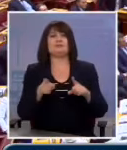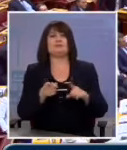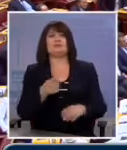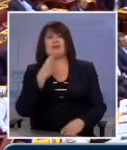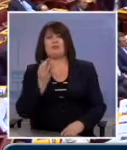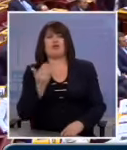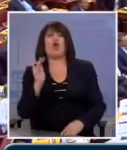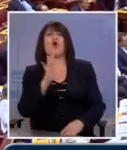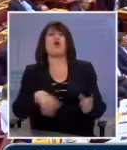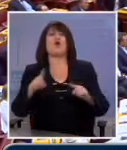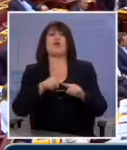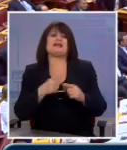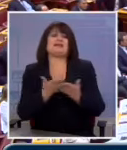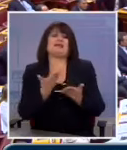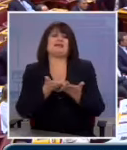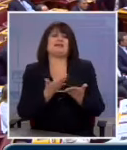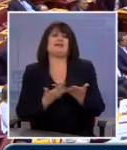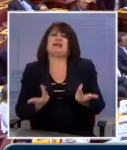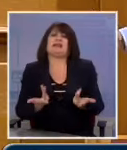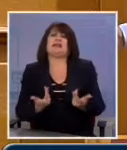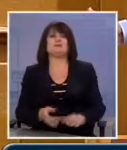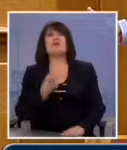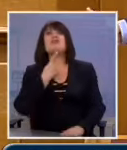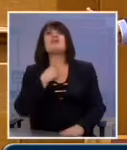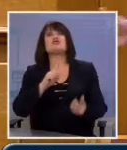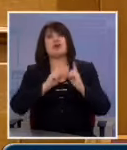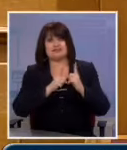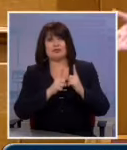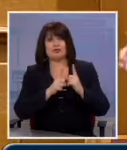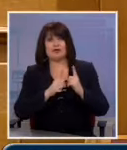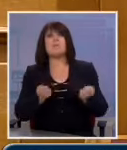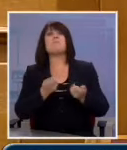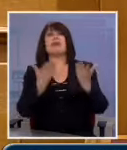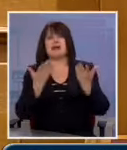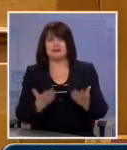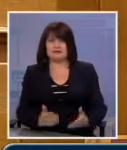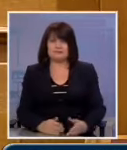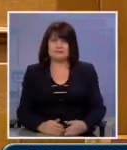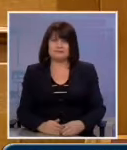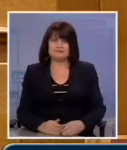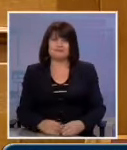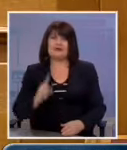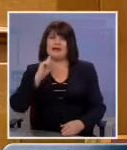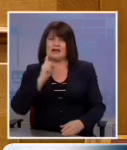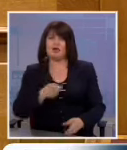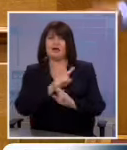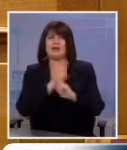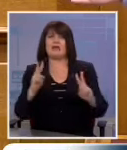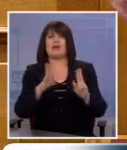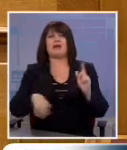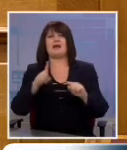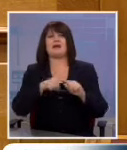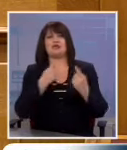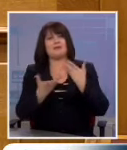είχατε να ζητάτε τίποτα από όλα αυτά. Δεν σας αρέσει η συμφωνία? Μην την κάνετε. Έχετε εντολή καθαρή από τον ελληνικό λαό